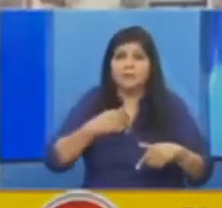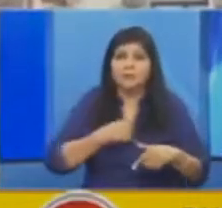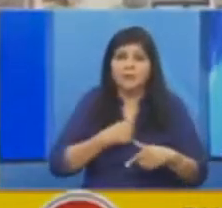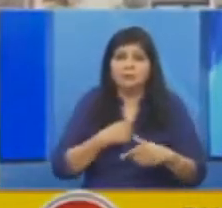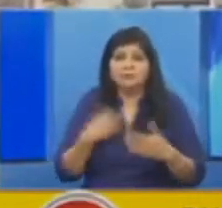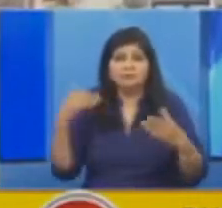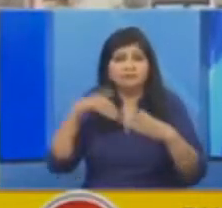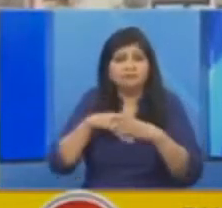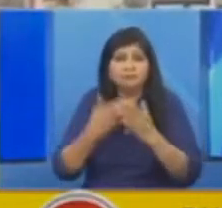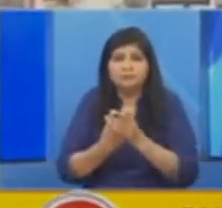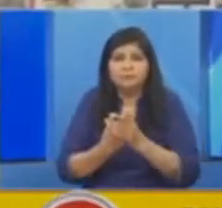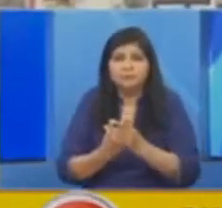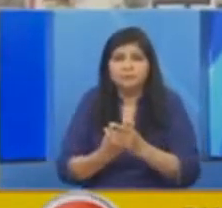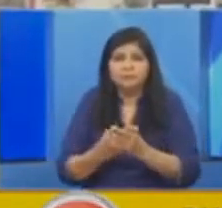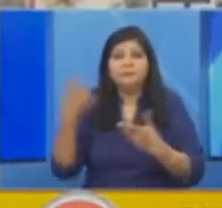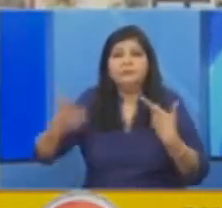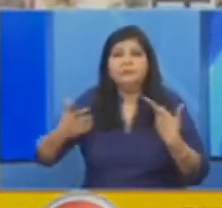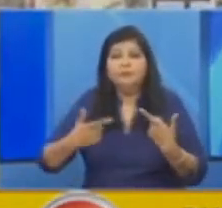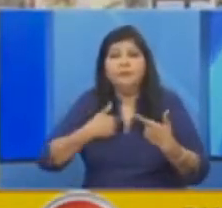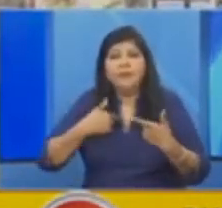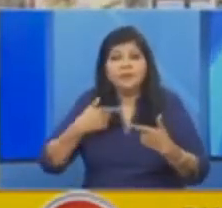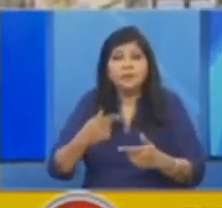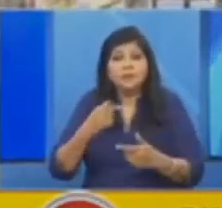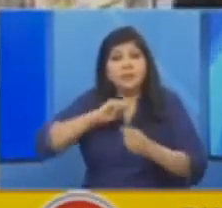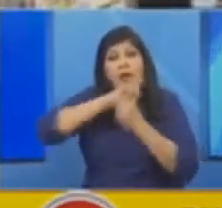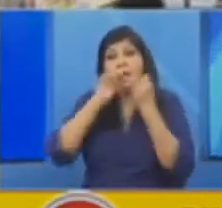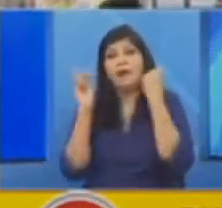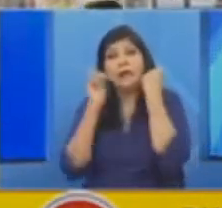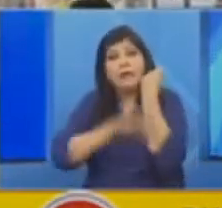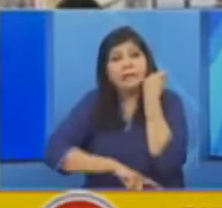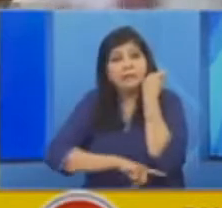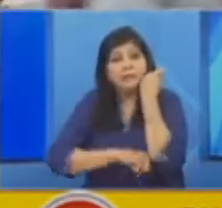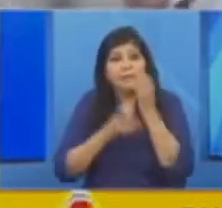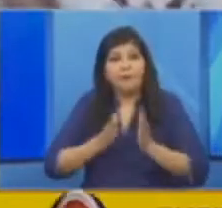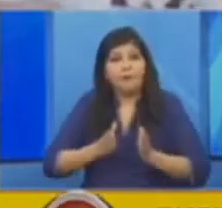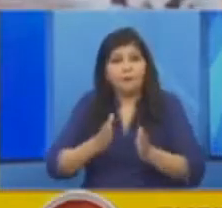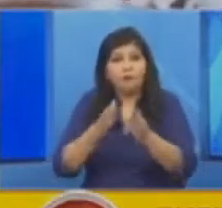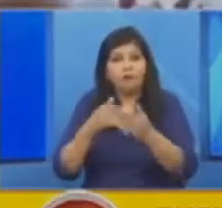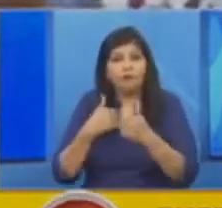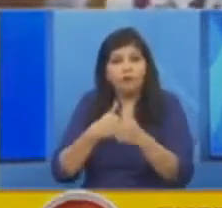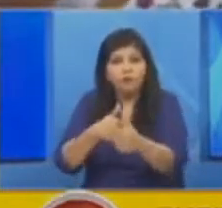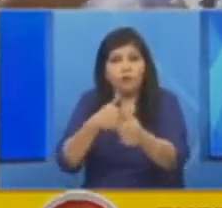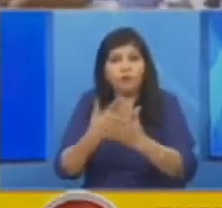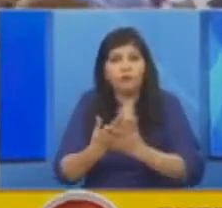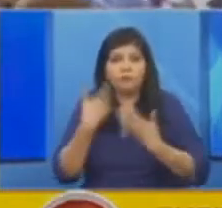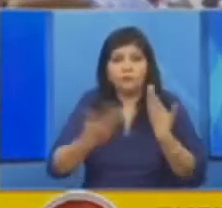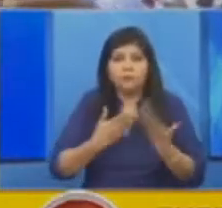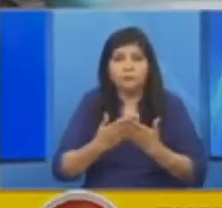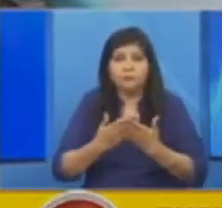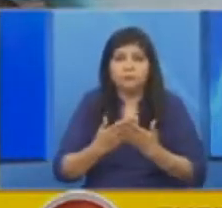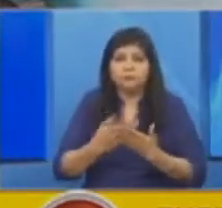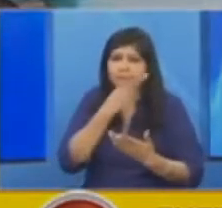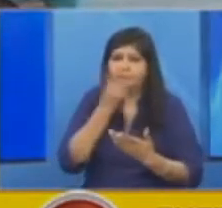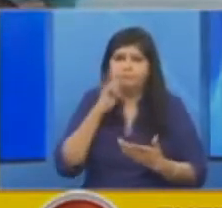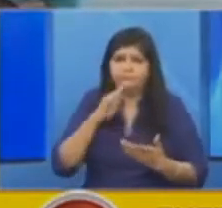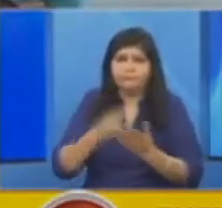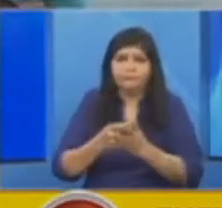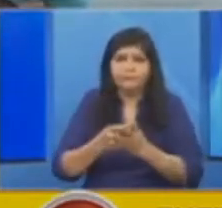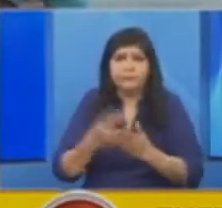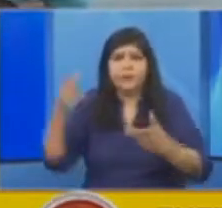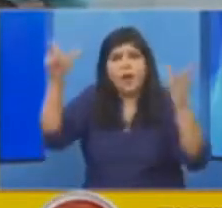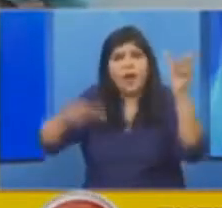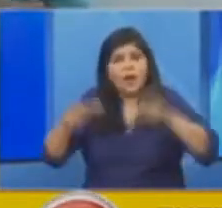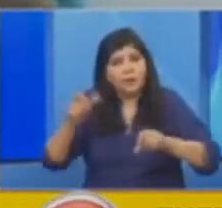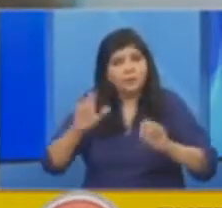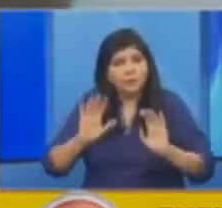जाये वैसा अनुशाशन भी है बहुत एक रूप में देखा जाए तो नागरिकों